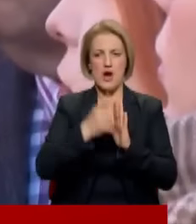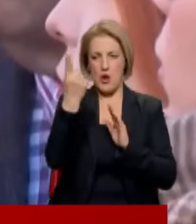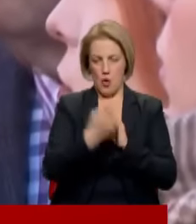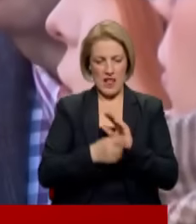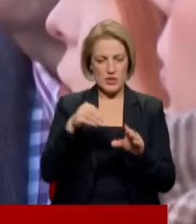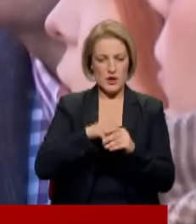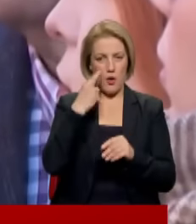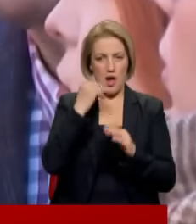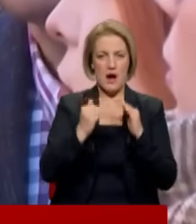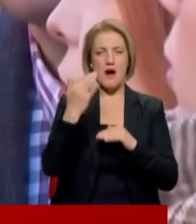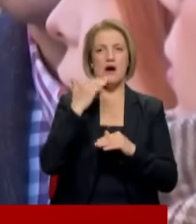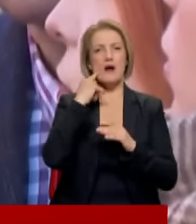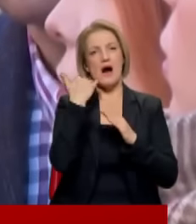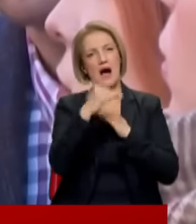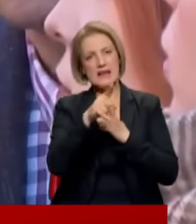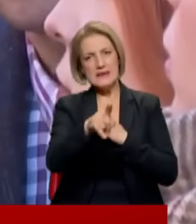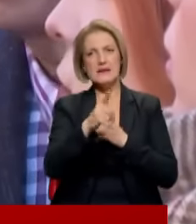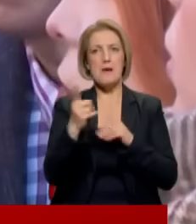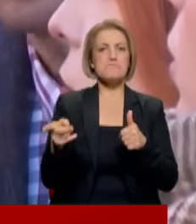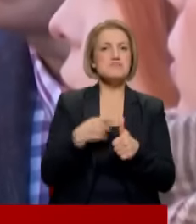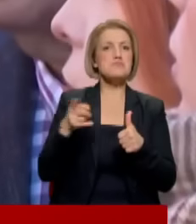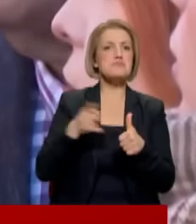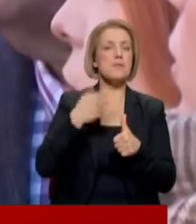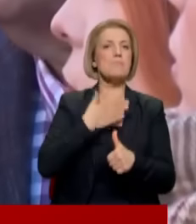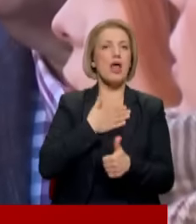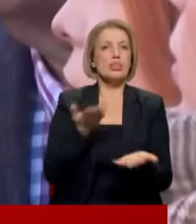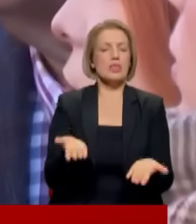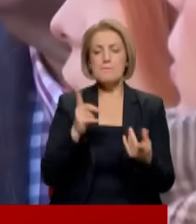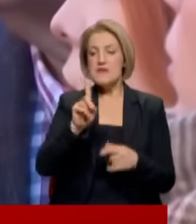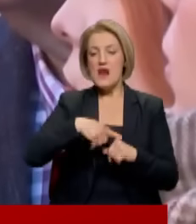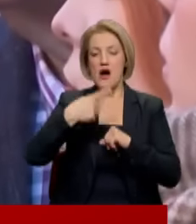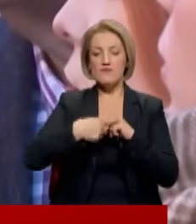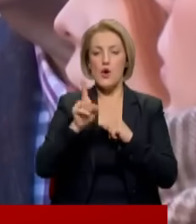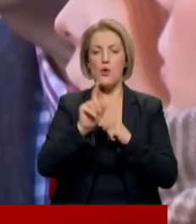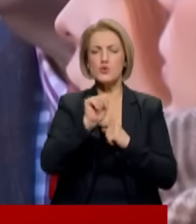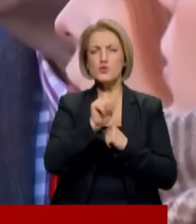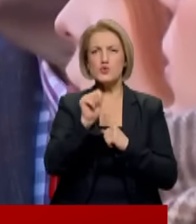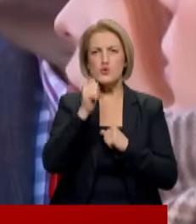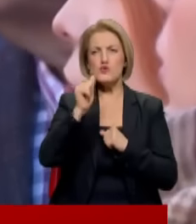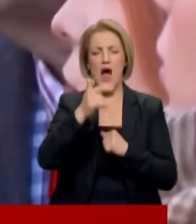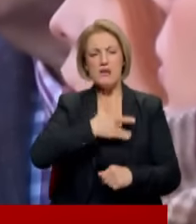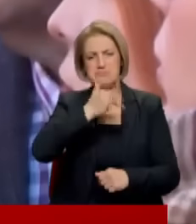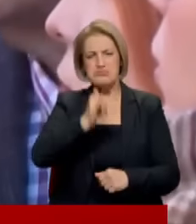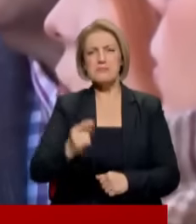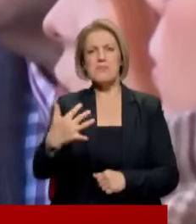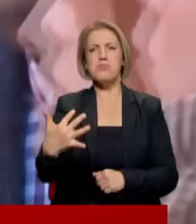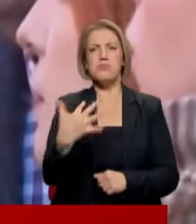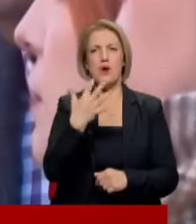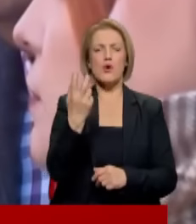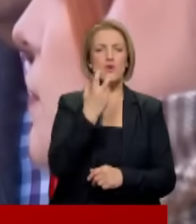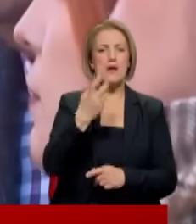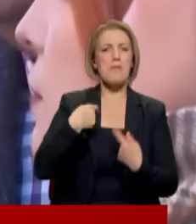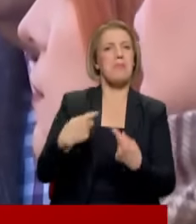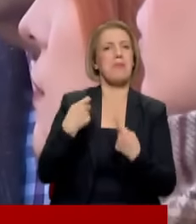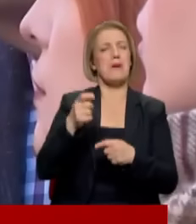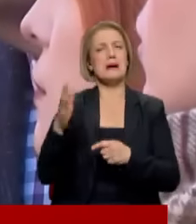açısından hem de kamuoyu yoklamalarına hep ben birinci çıkıyorum son bir hafta 10 gündür acımasız bir saldırı var konserler üzerinden maalesef